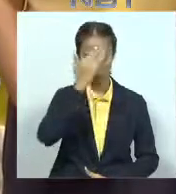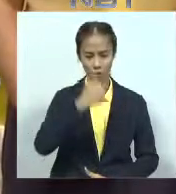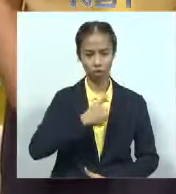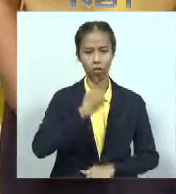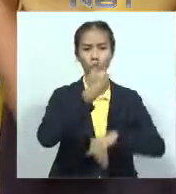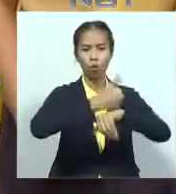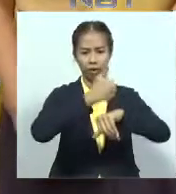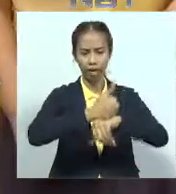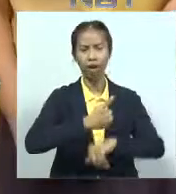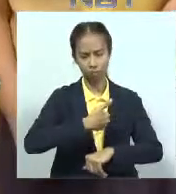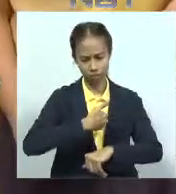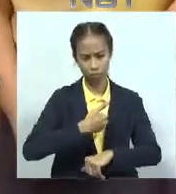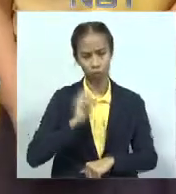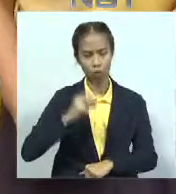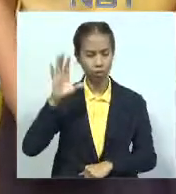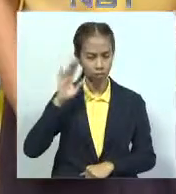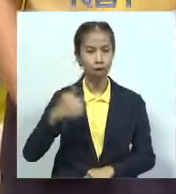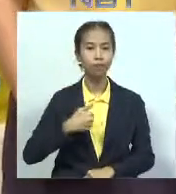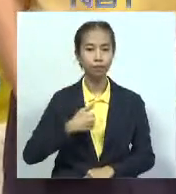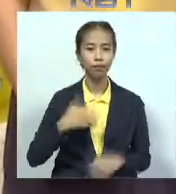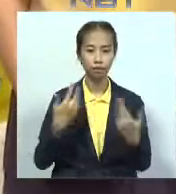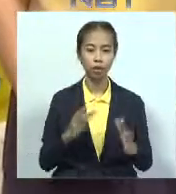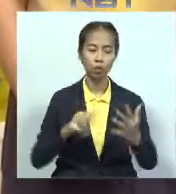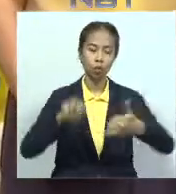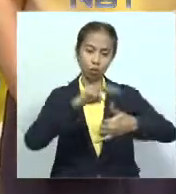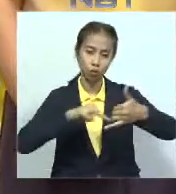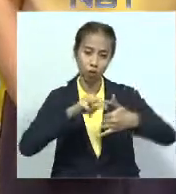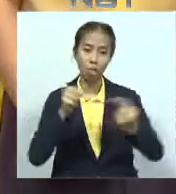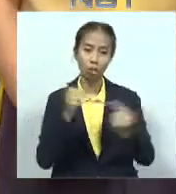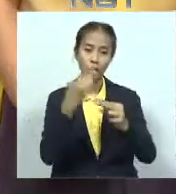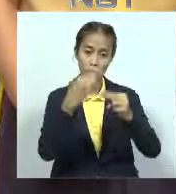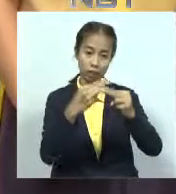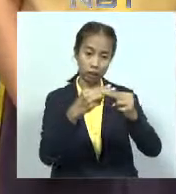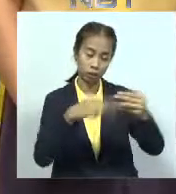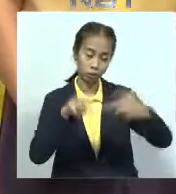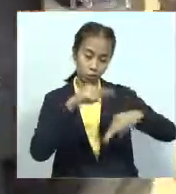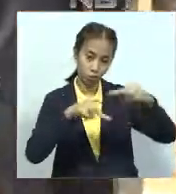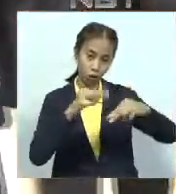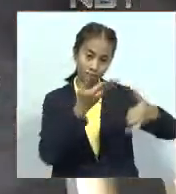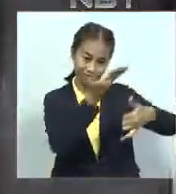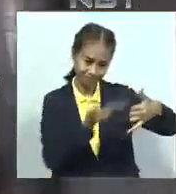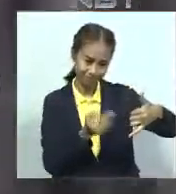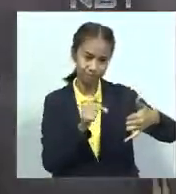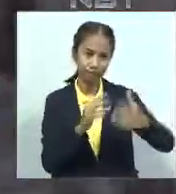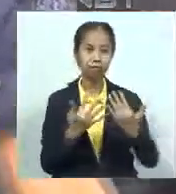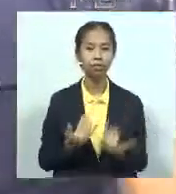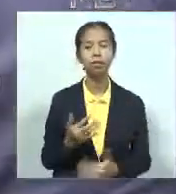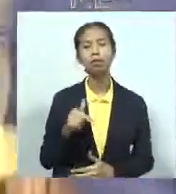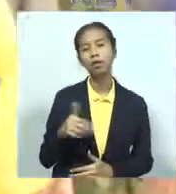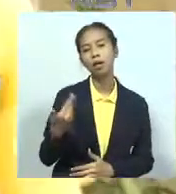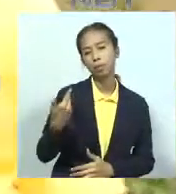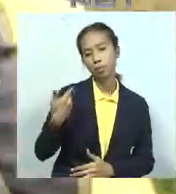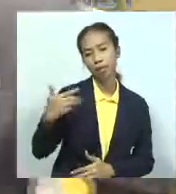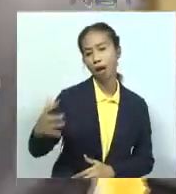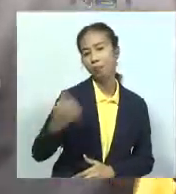รัฐมนตรีขณะที่การตรวจสอบคุณสมบัติของรายชื่อคณะรัฐมนตรีนั้นนายกรัฐมนตรีระบุว่านายกรัฐมนตรีจะมีอำนา